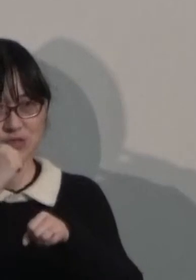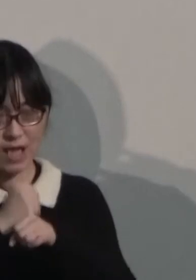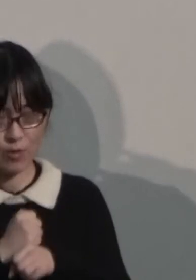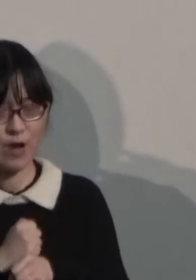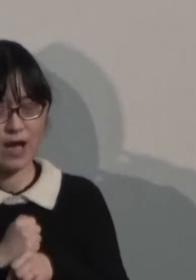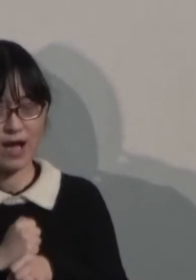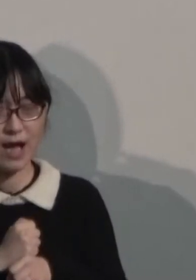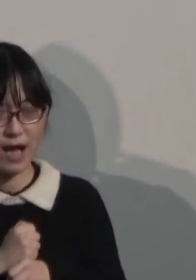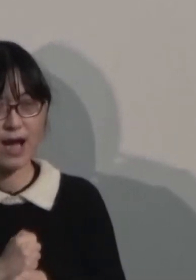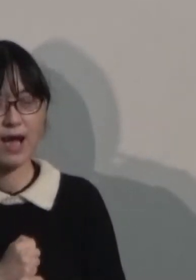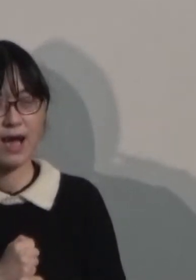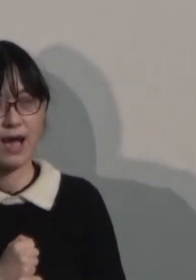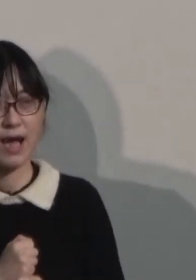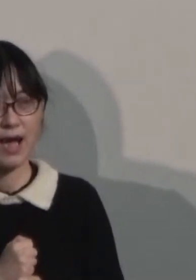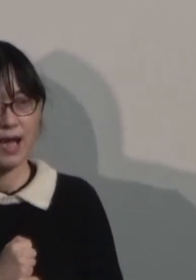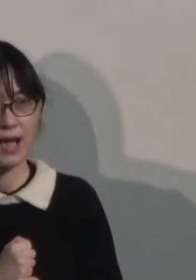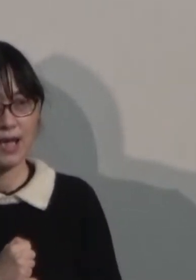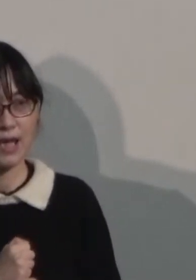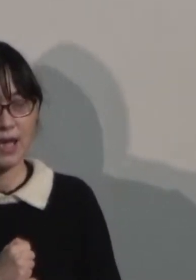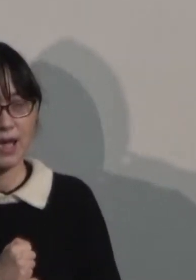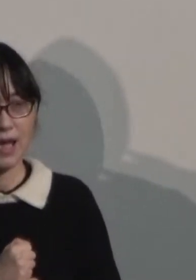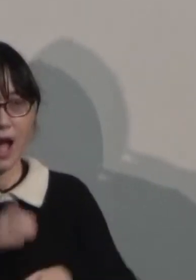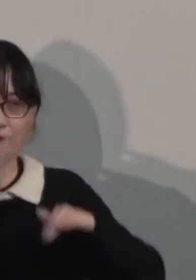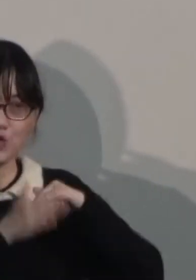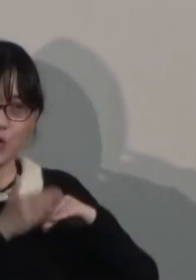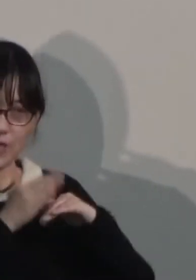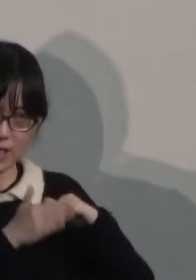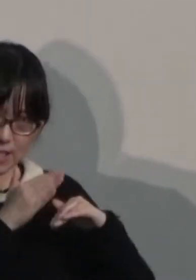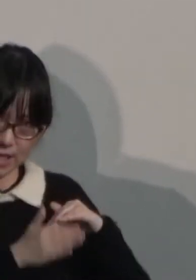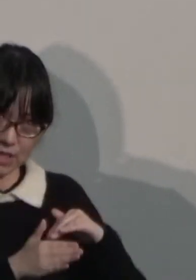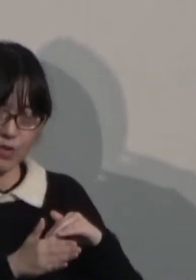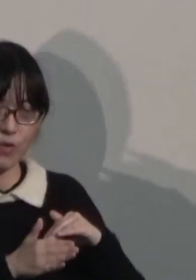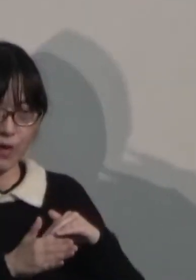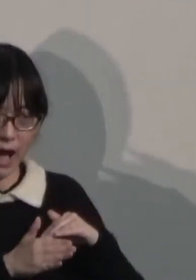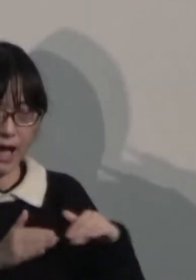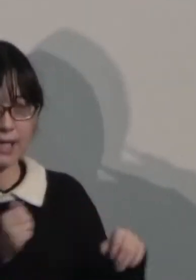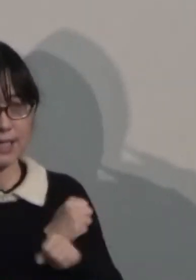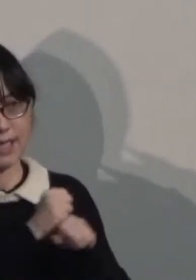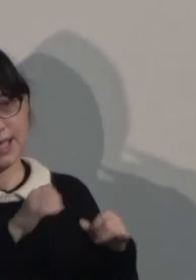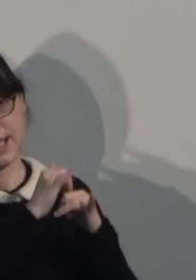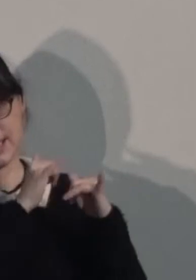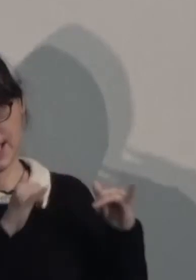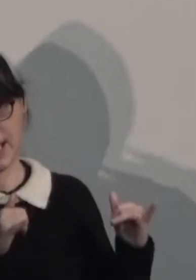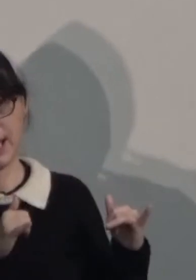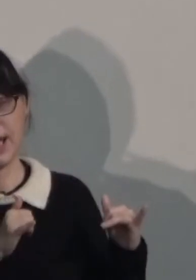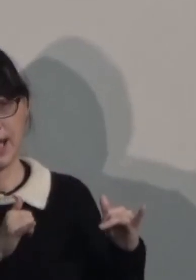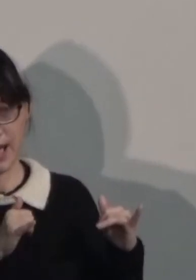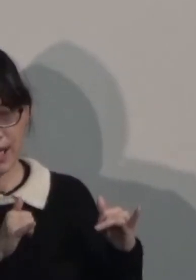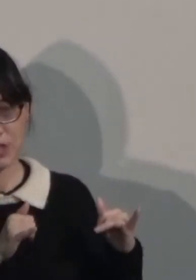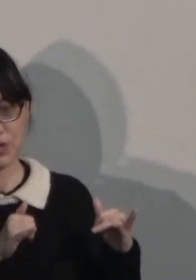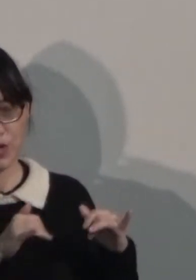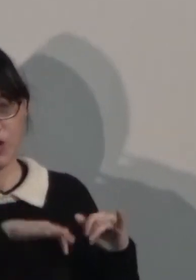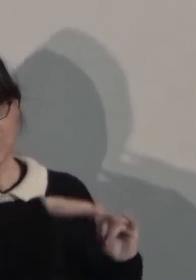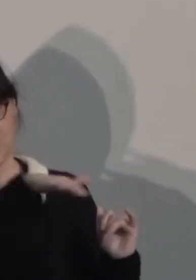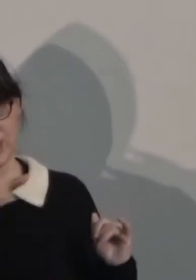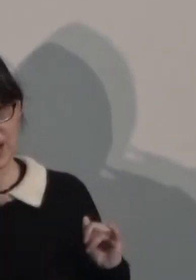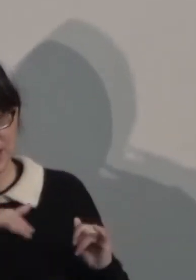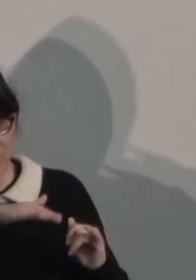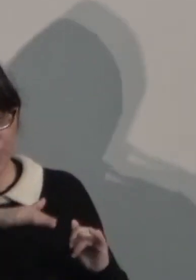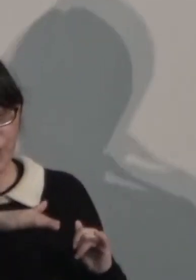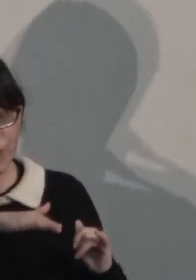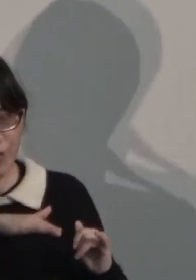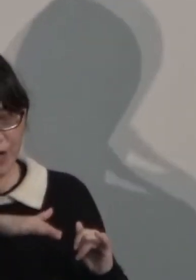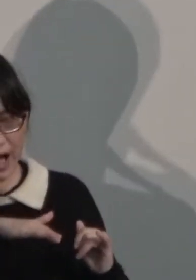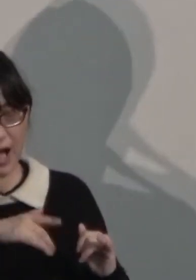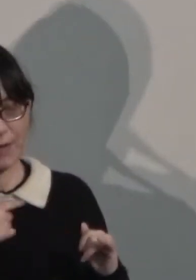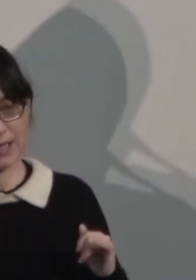は調理した人や生産者であり、その人たちこそが幸せを